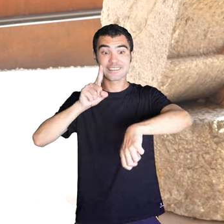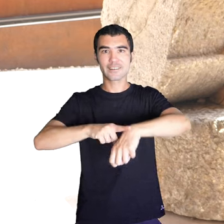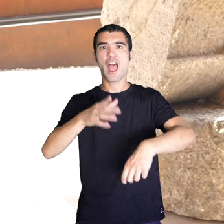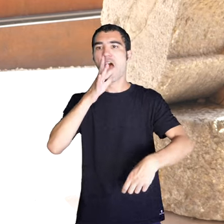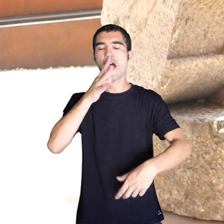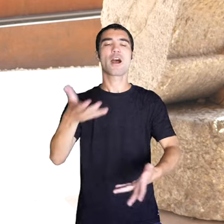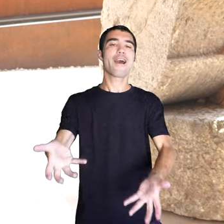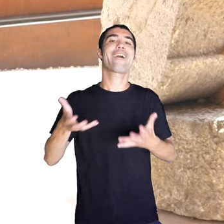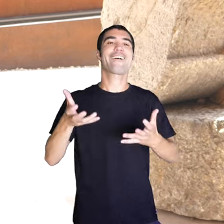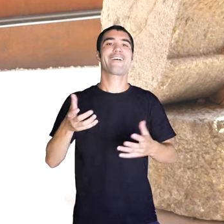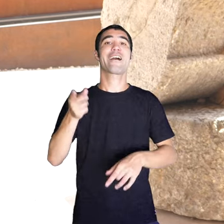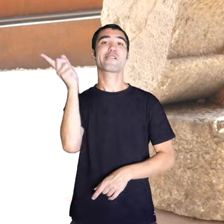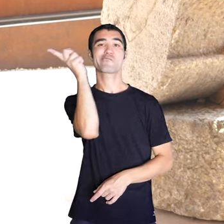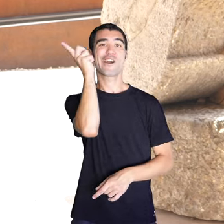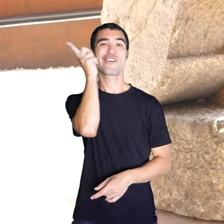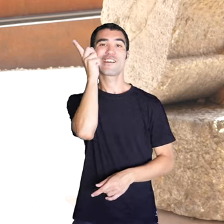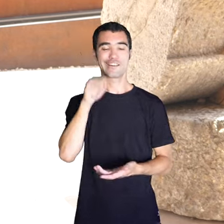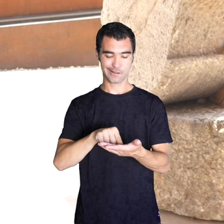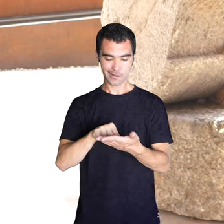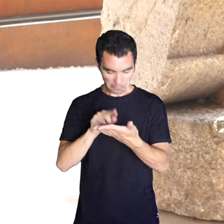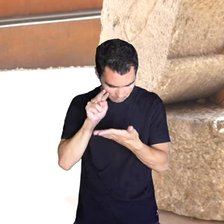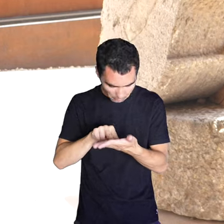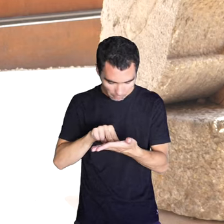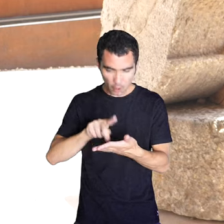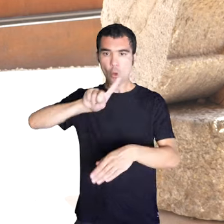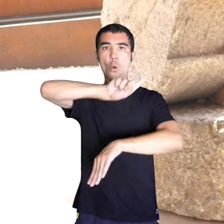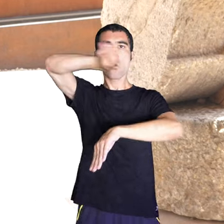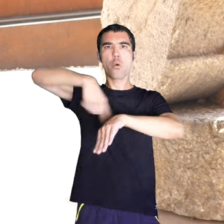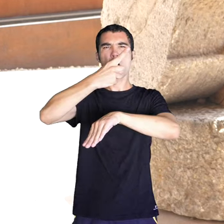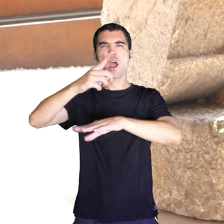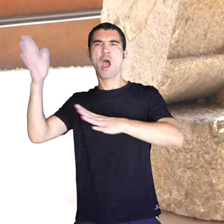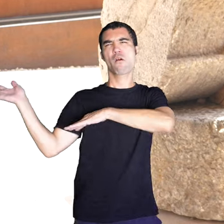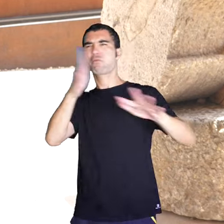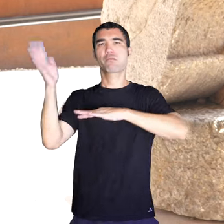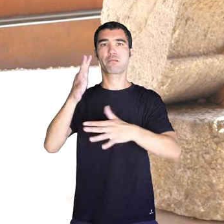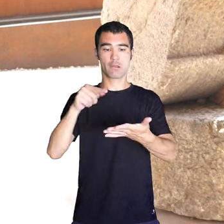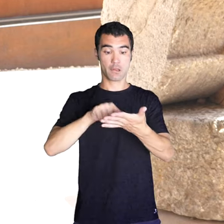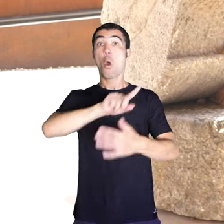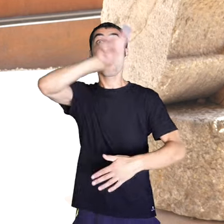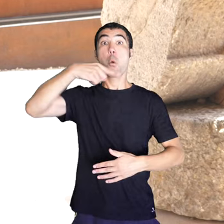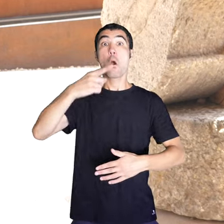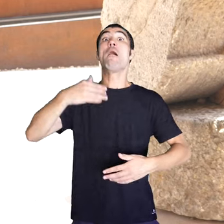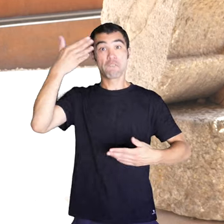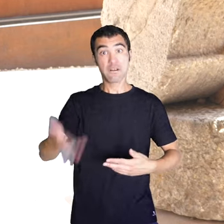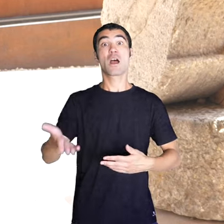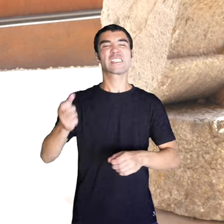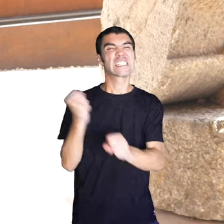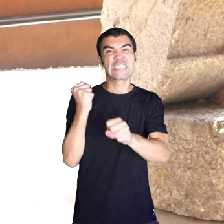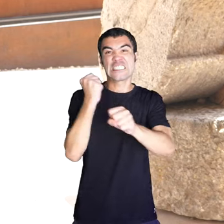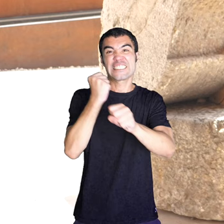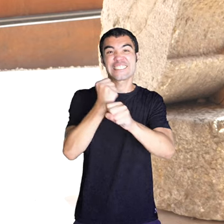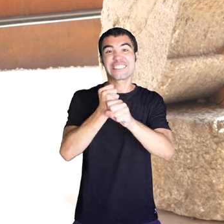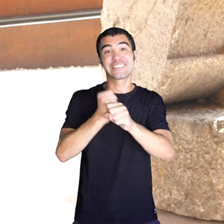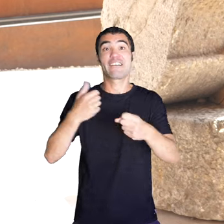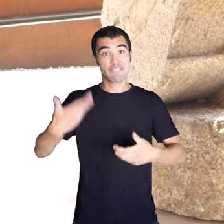guanyat molt. Ara en su mòbil saps que d'aquí una hora se posarà una ventada, però tens aquella hora per poder fer